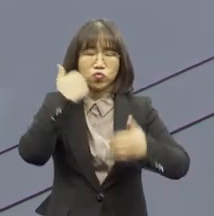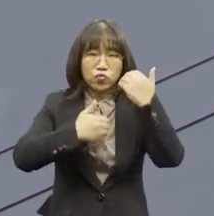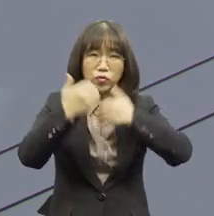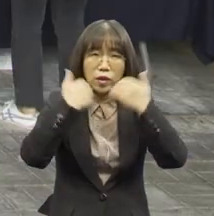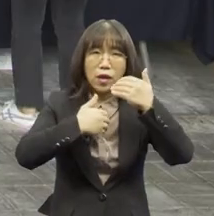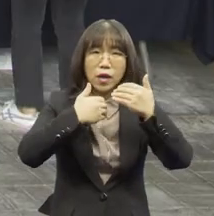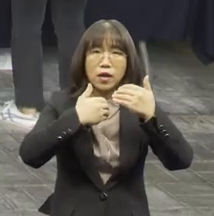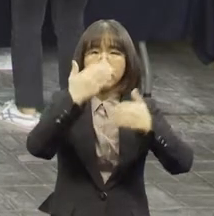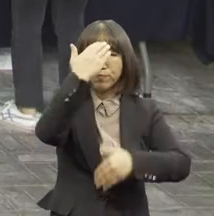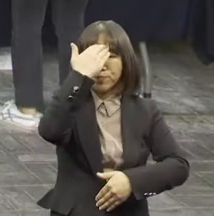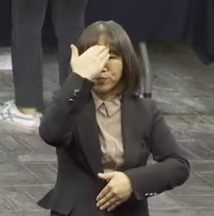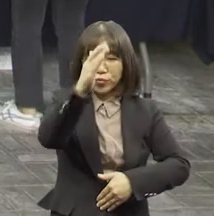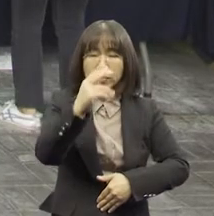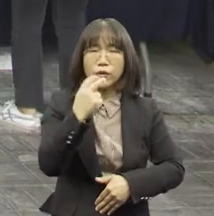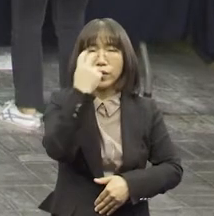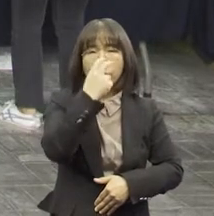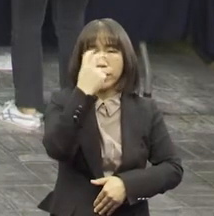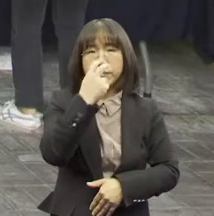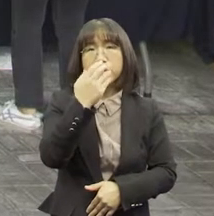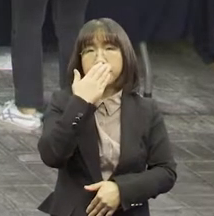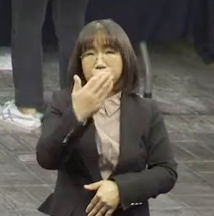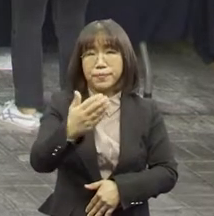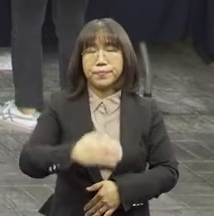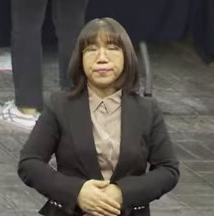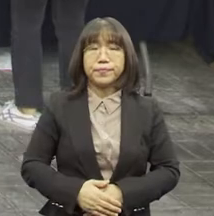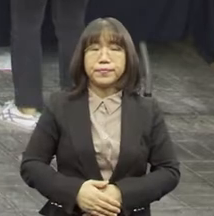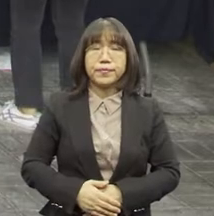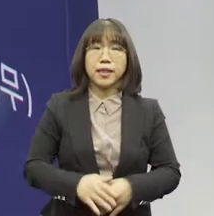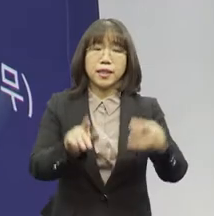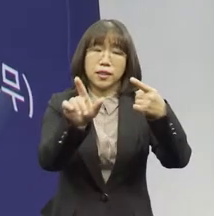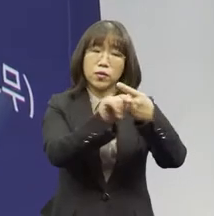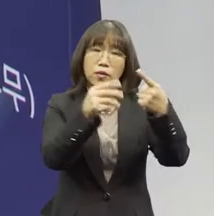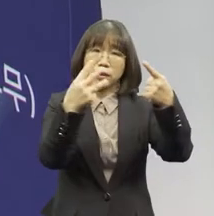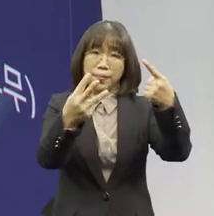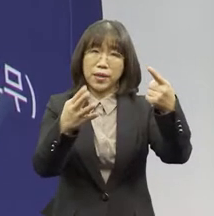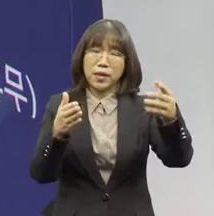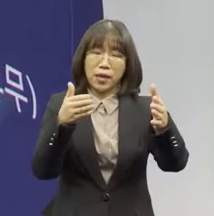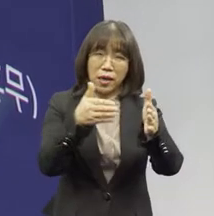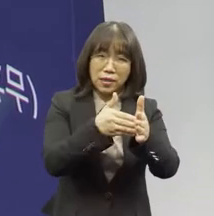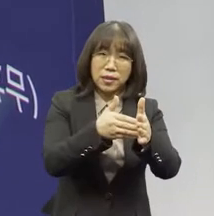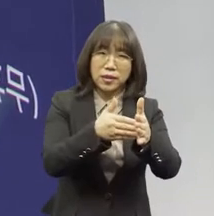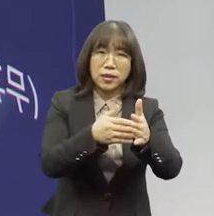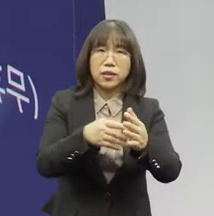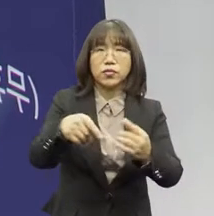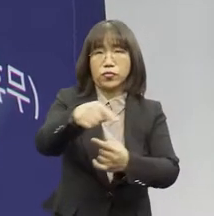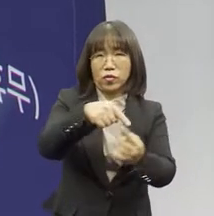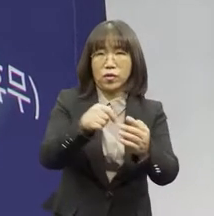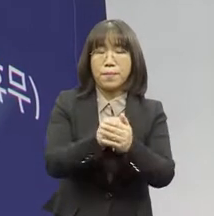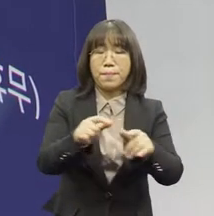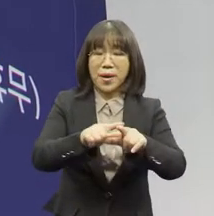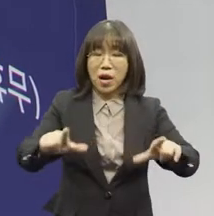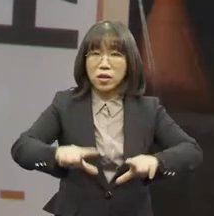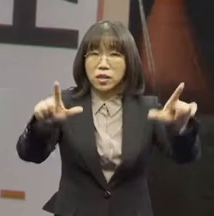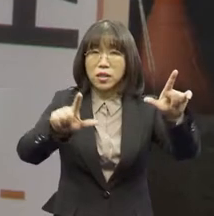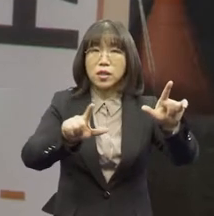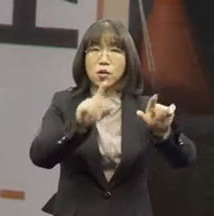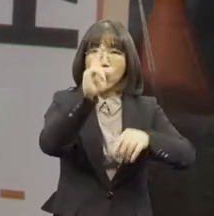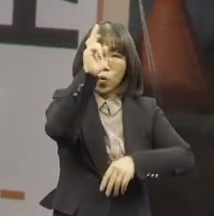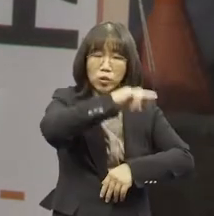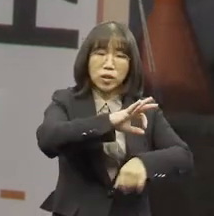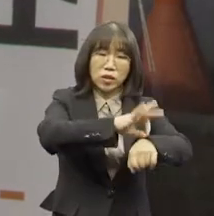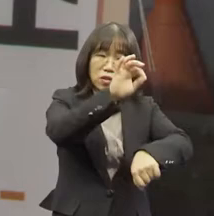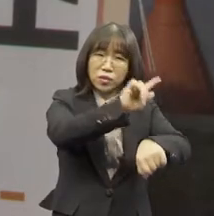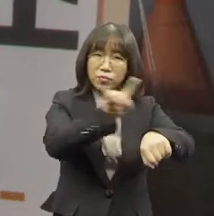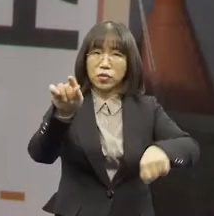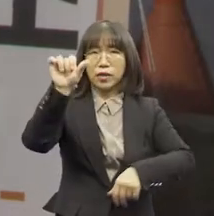원하는 누구나 무료 검찰을 받을 수 있습니다 다음달 3일까지 1시적으로 운영되며 평일 오전 10시부터